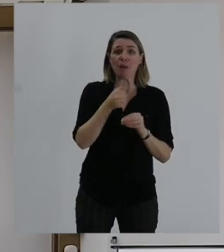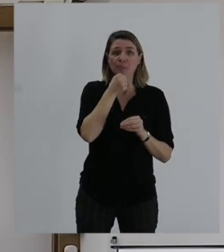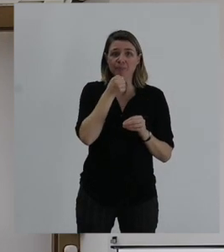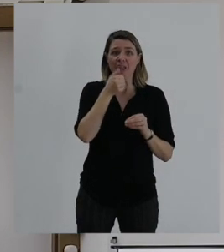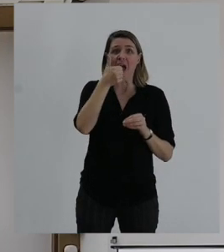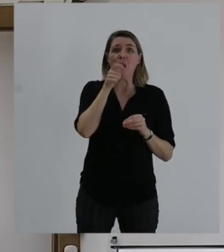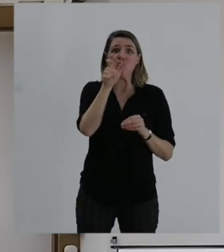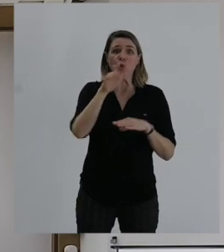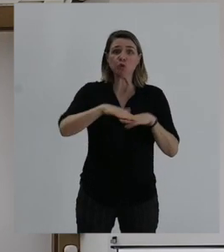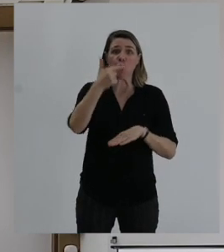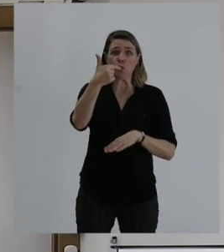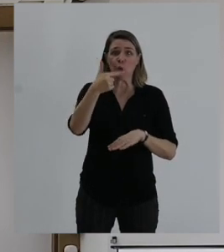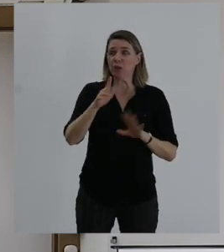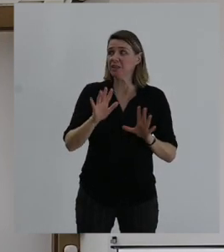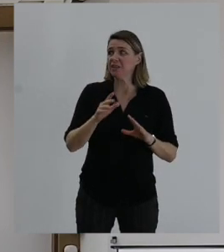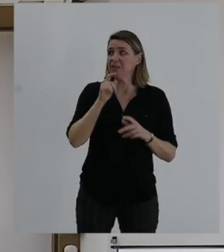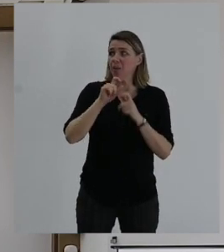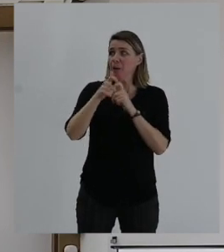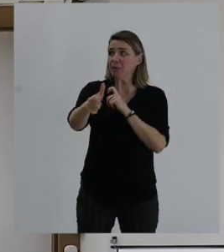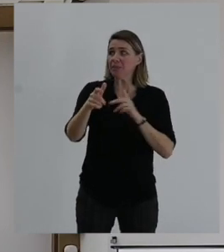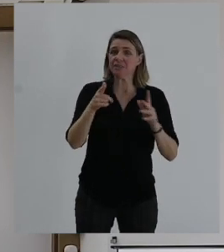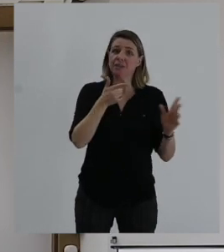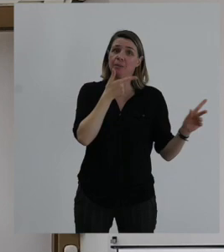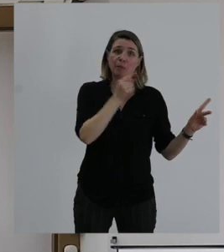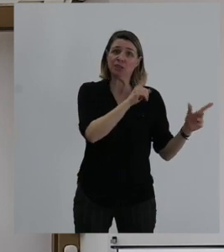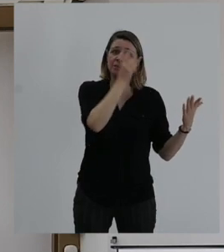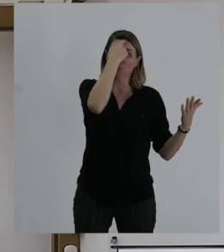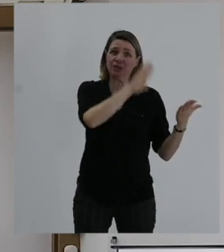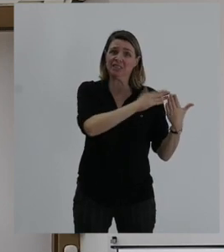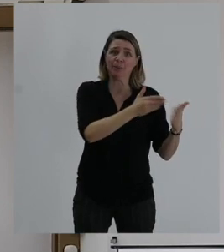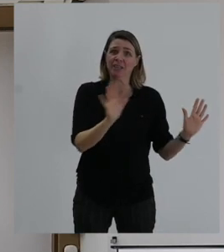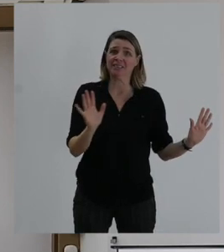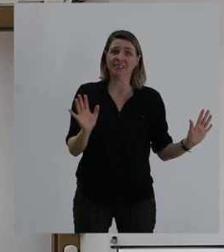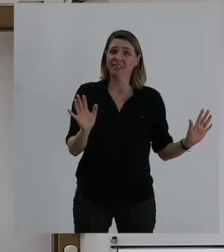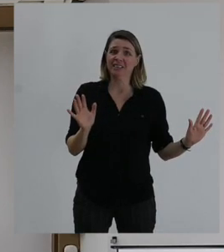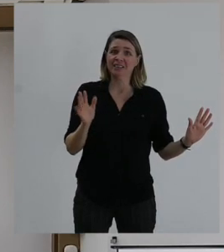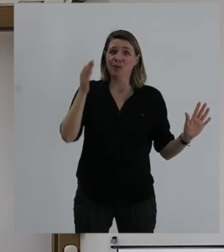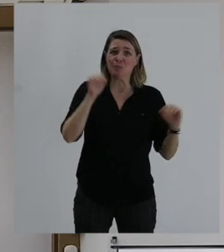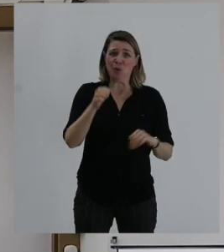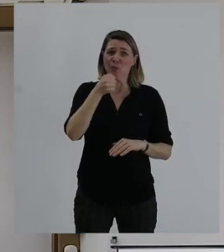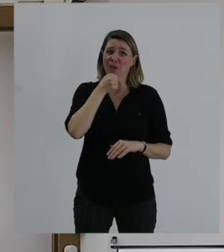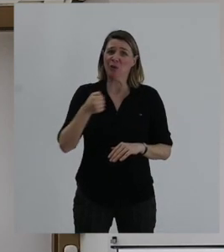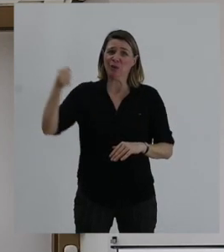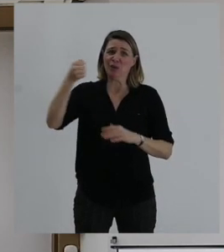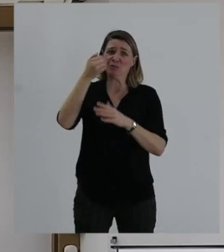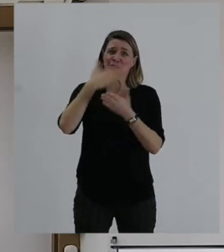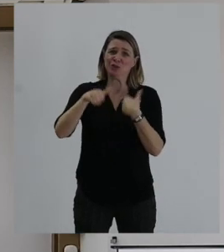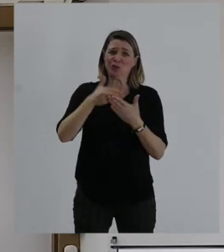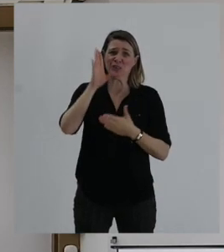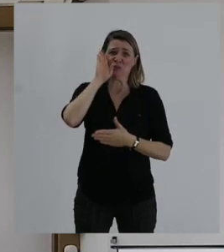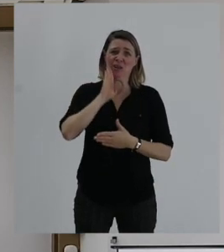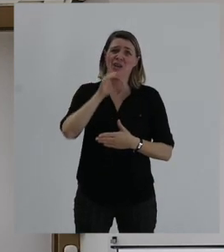C'est un mot sur deux, hein, c'est pas pratique. Ça va pas être très sympa pour nos traductrices. Je ne sais pas si on peut prendre l'autre micro, peut-être ce sera quand même